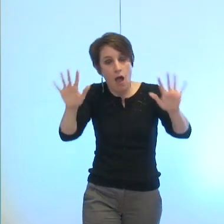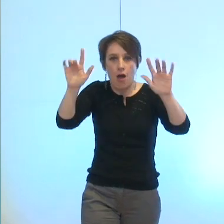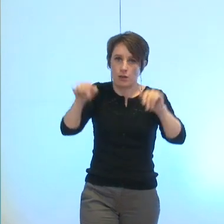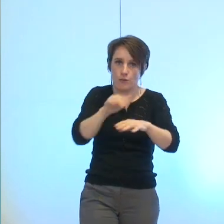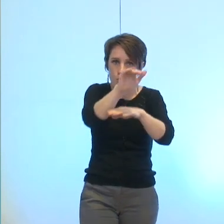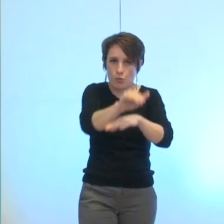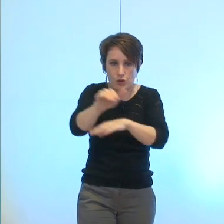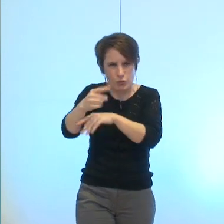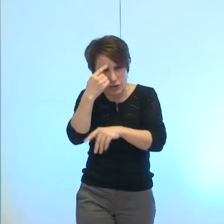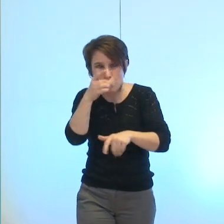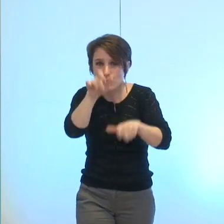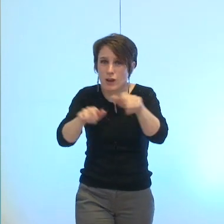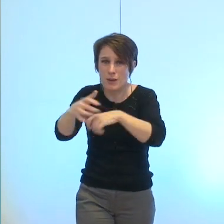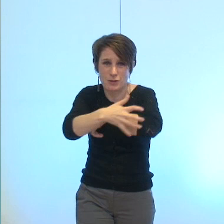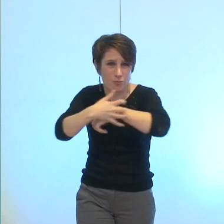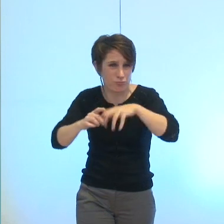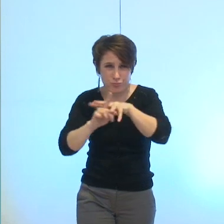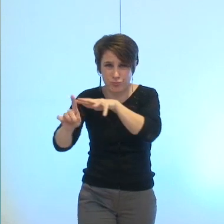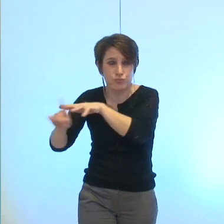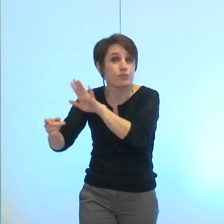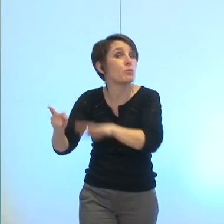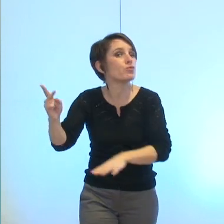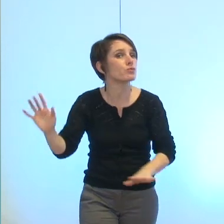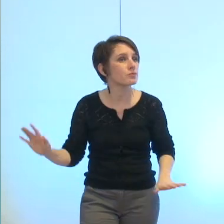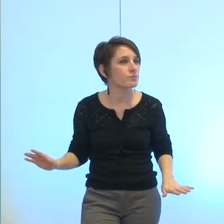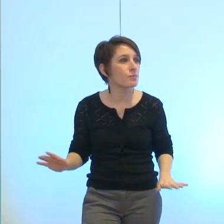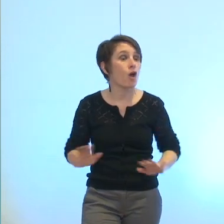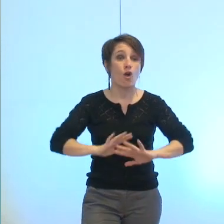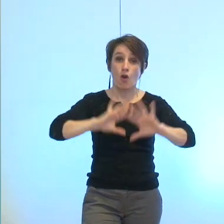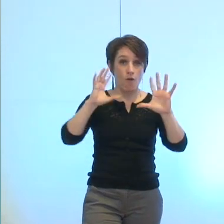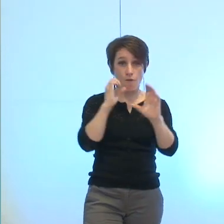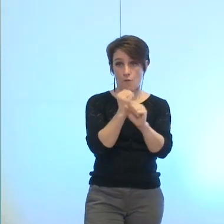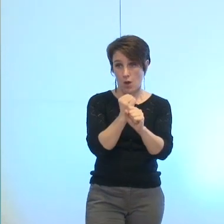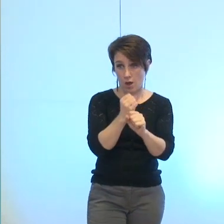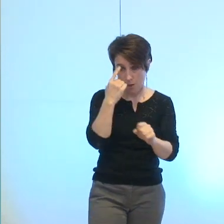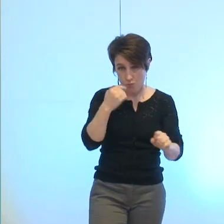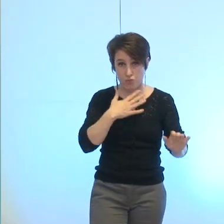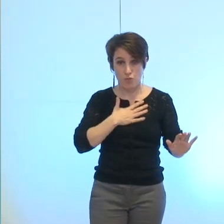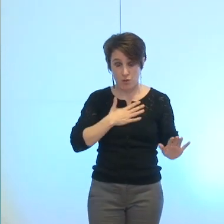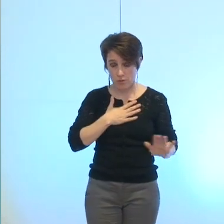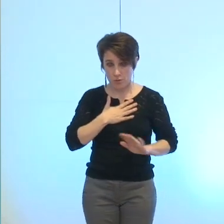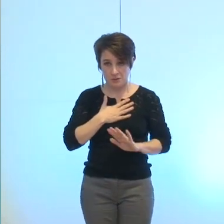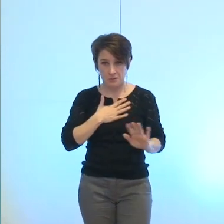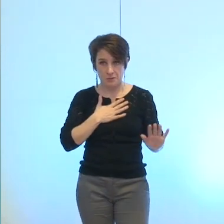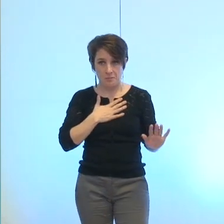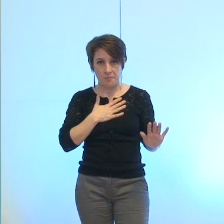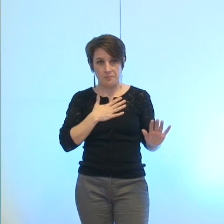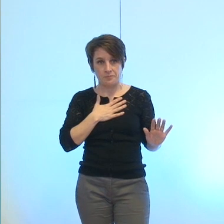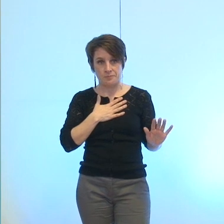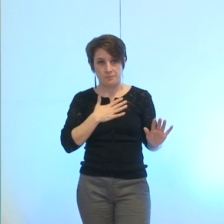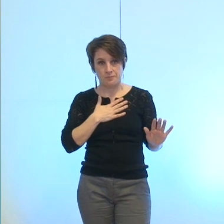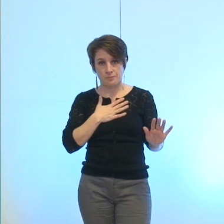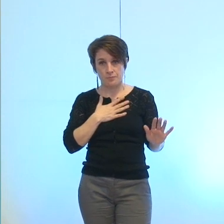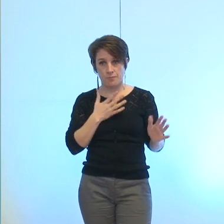et ceux qui sont les plus en difficulté d'entre nous voilà pour ce qui nous concerne j'ai évoqué les